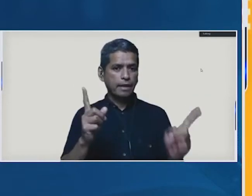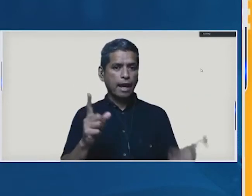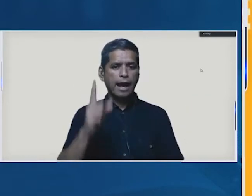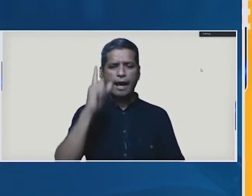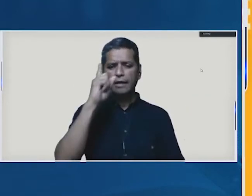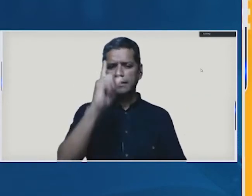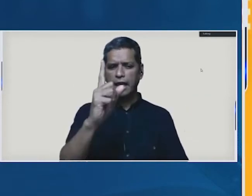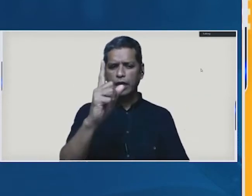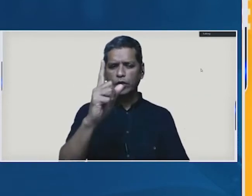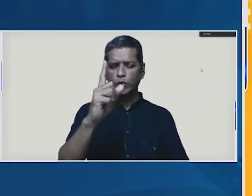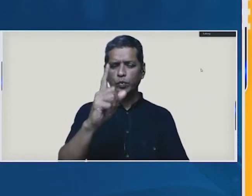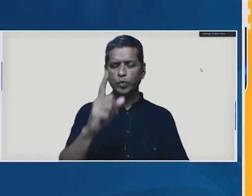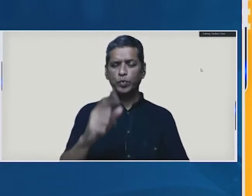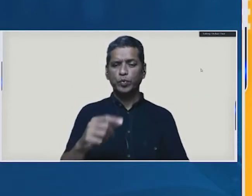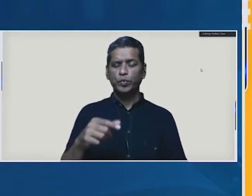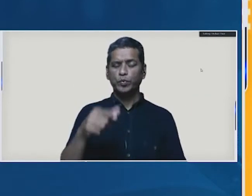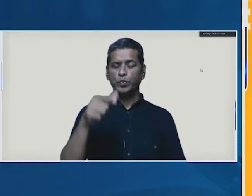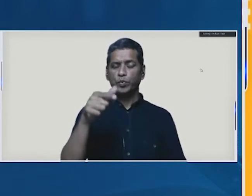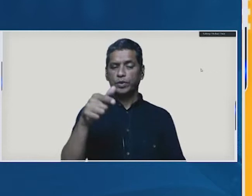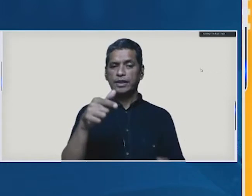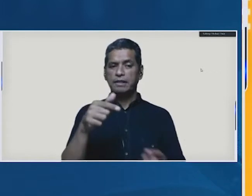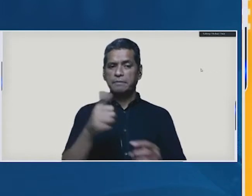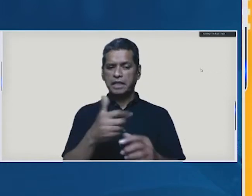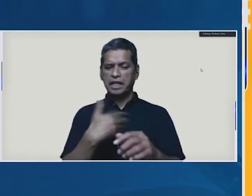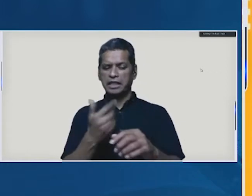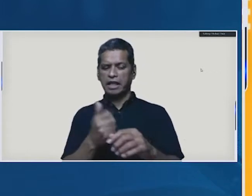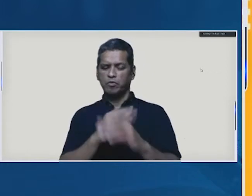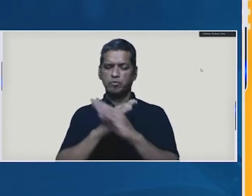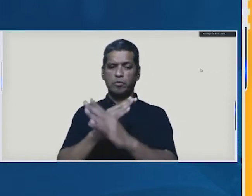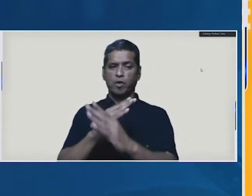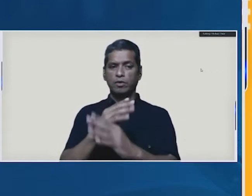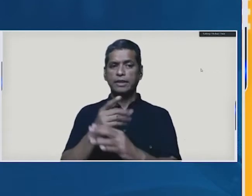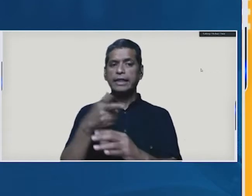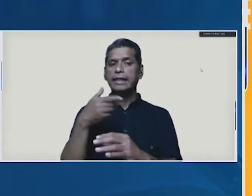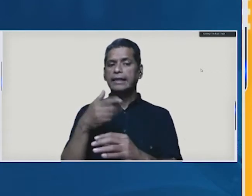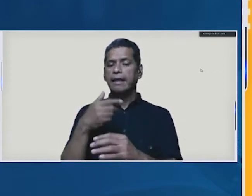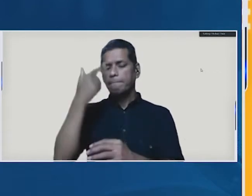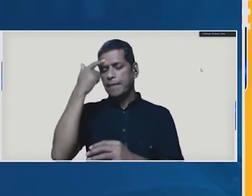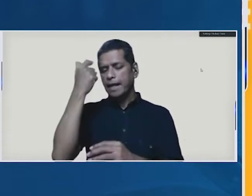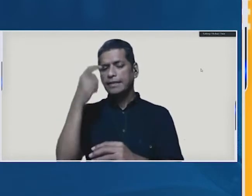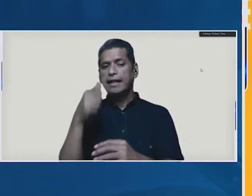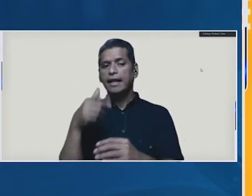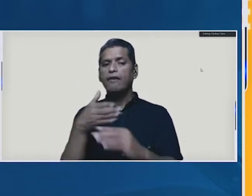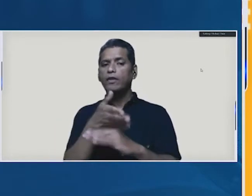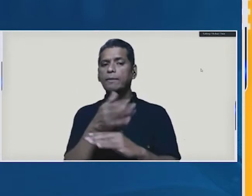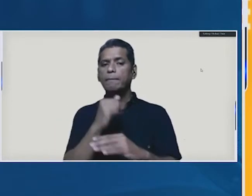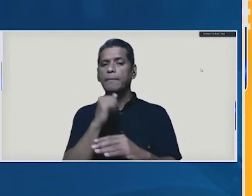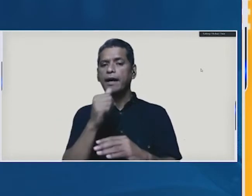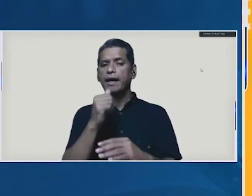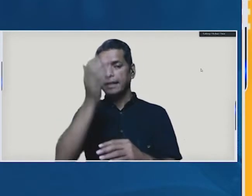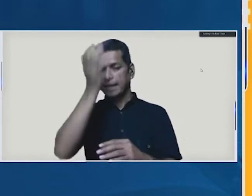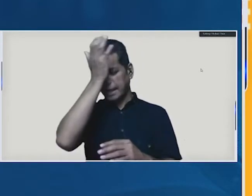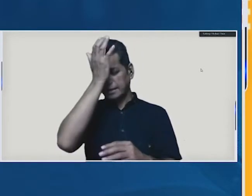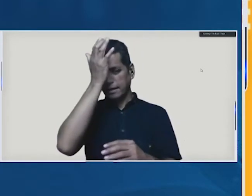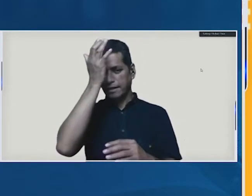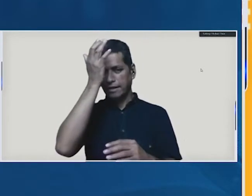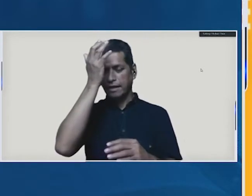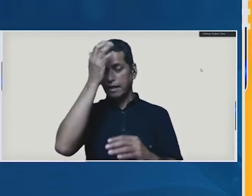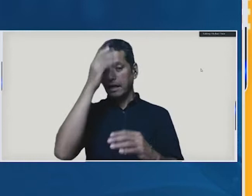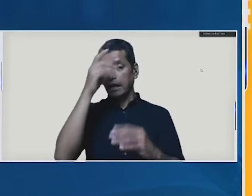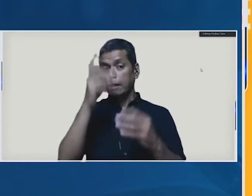2 ya Raja tuanku melihat suatu penglihatan yakni sebuah patung yang